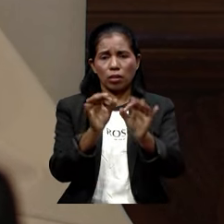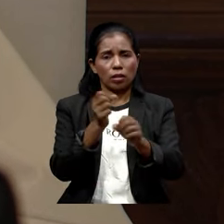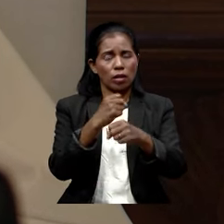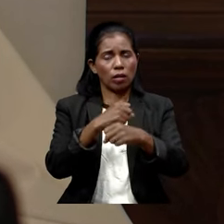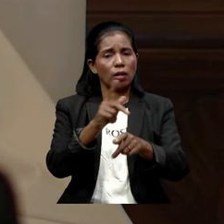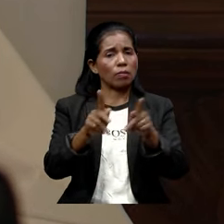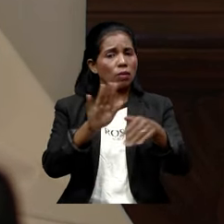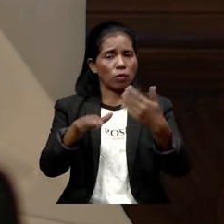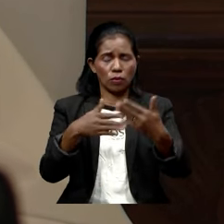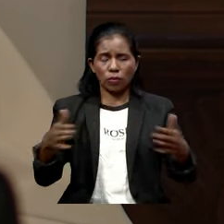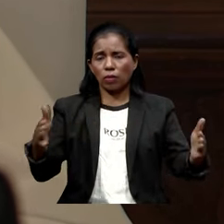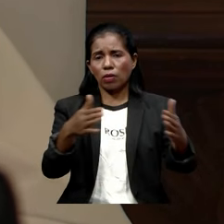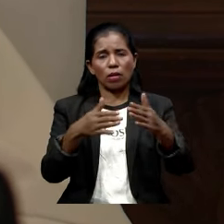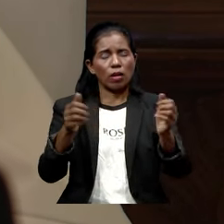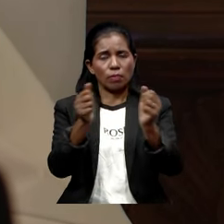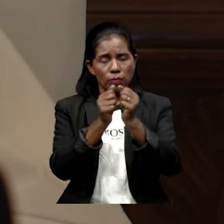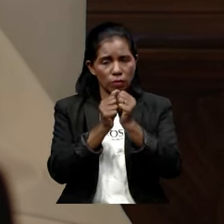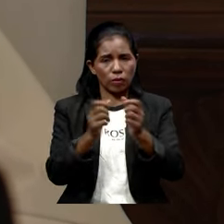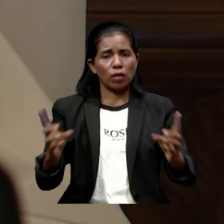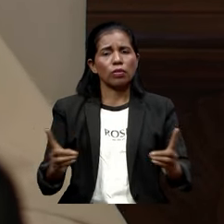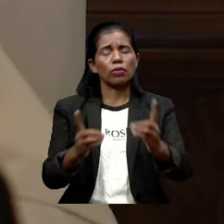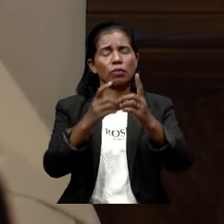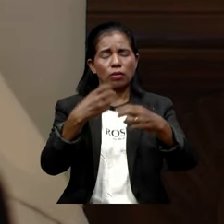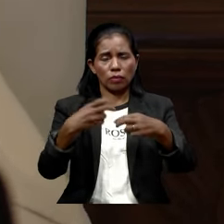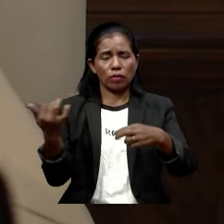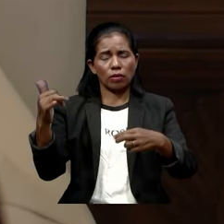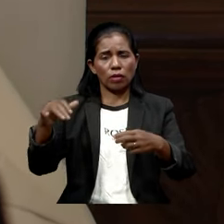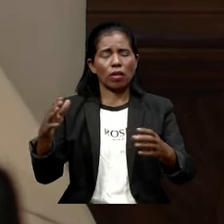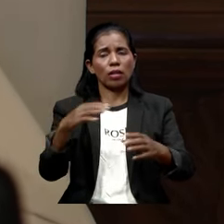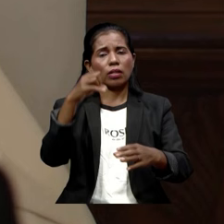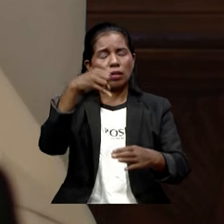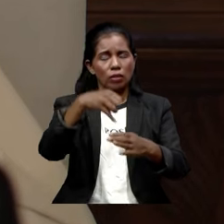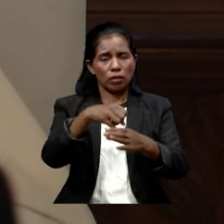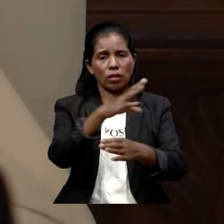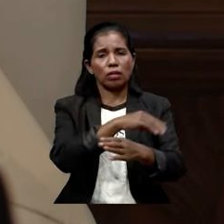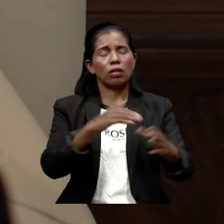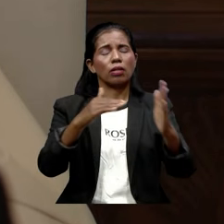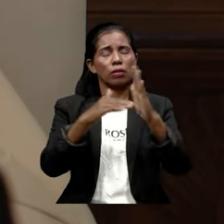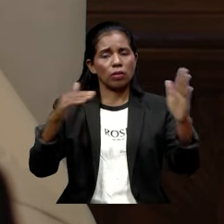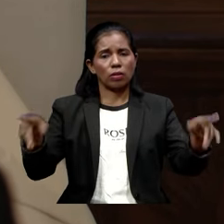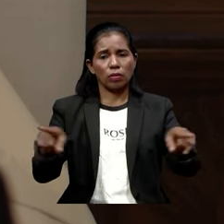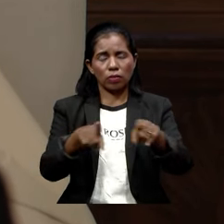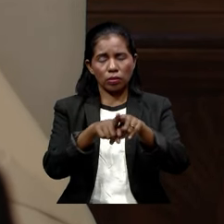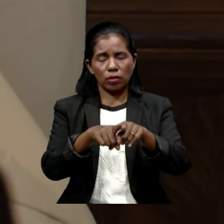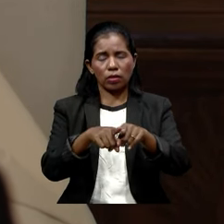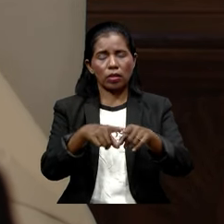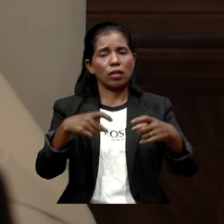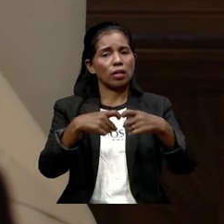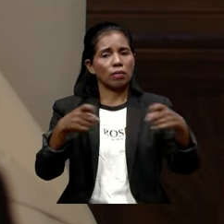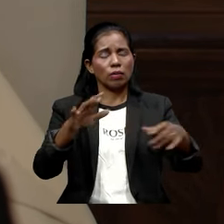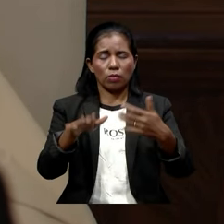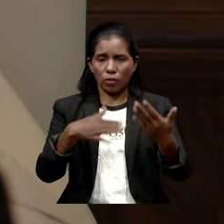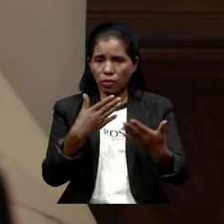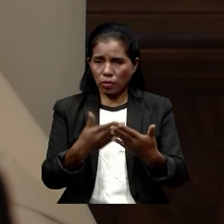hamutuk hasuru desafio sira, inklui hamutuk luta kontra ekstremismu no intoleransi sira,